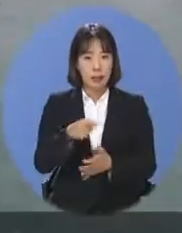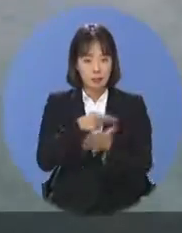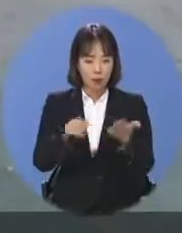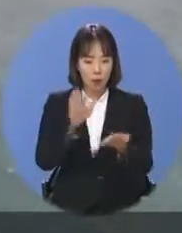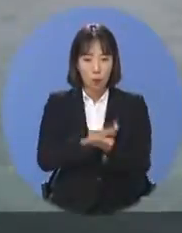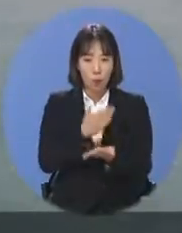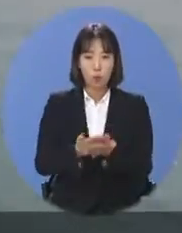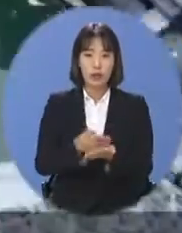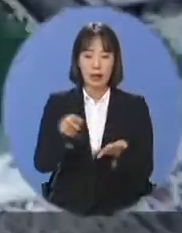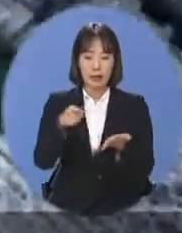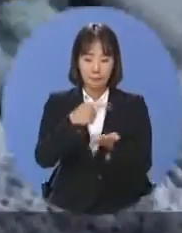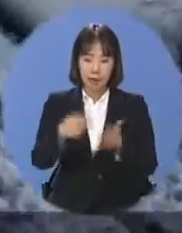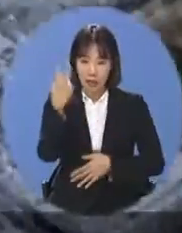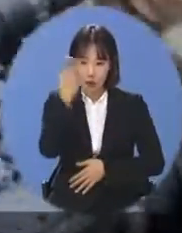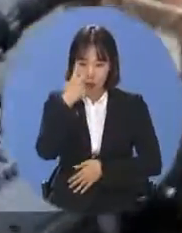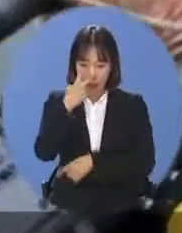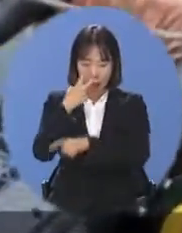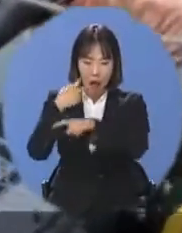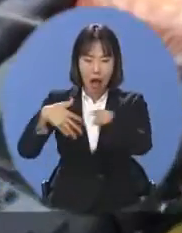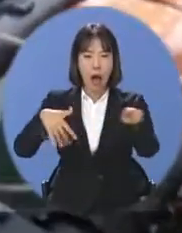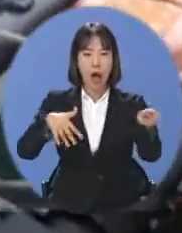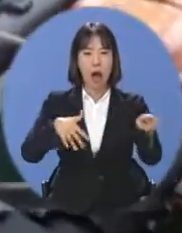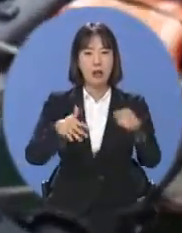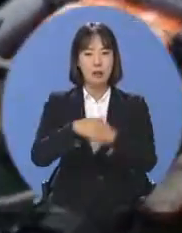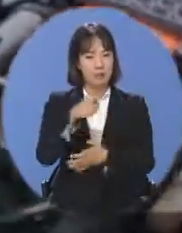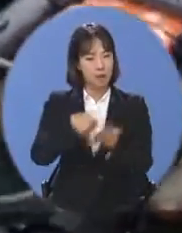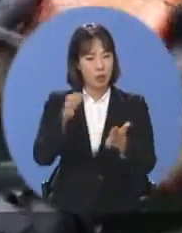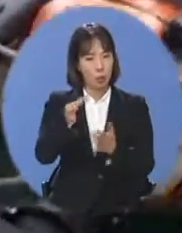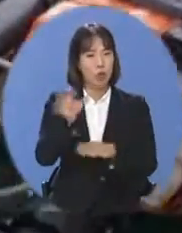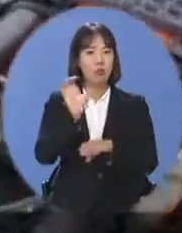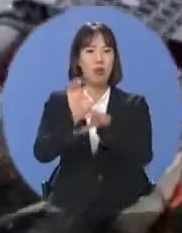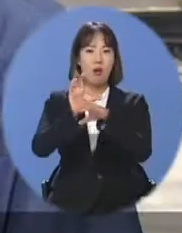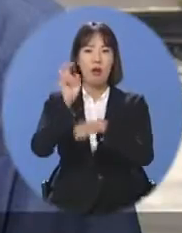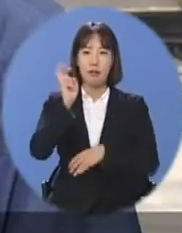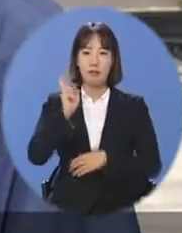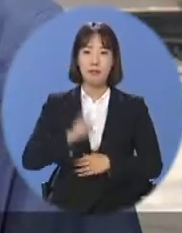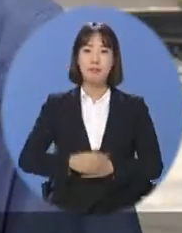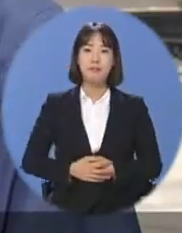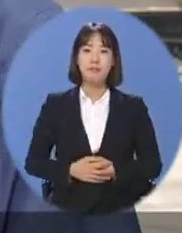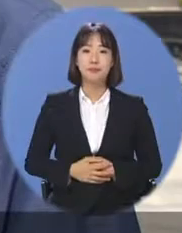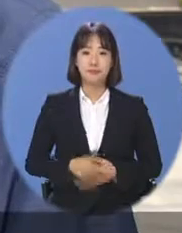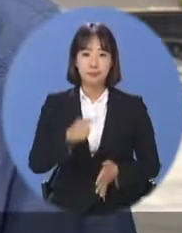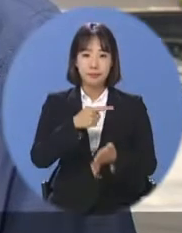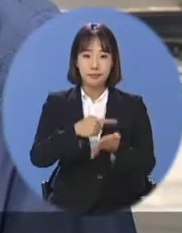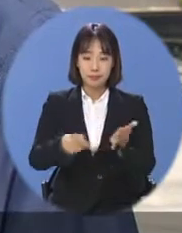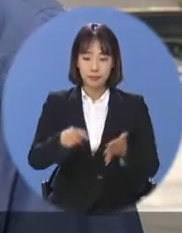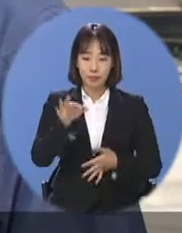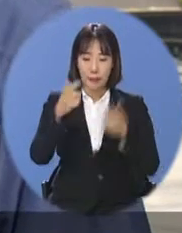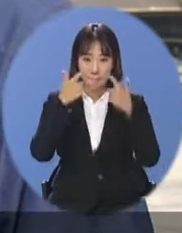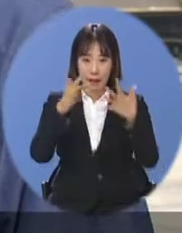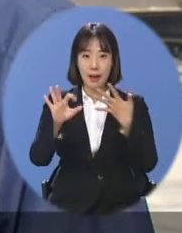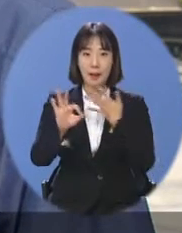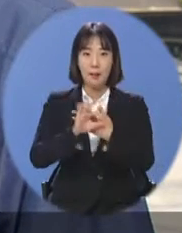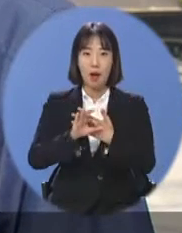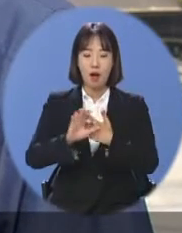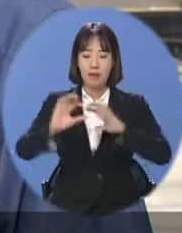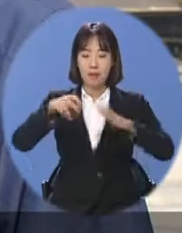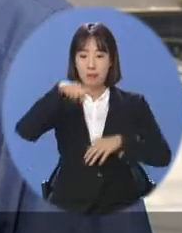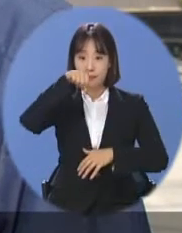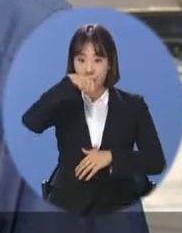복구는 물론 피해 조사가 끝나지 않은 곳이 많아 피해액은 더 늘어날 것으로 보입니다. 피해 금액이 나타난다 그랬을 때는